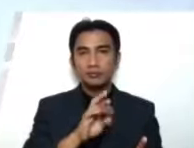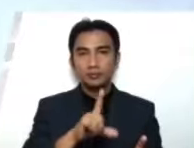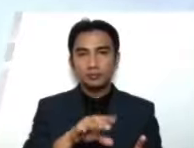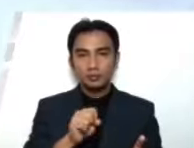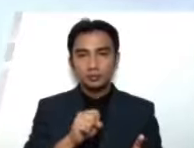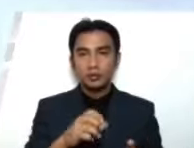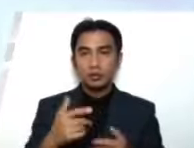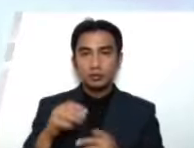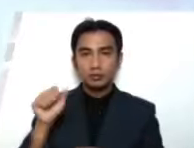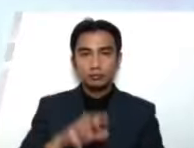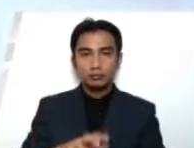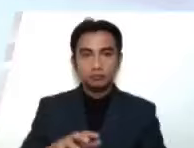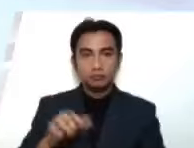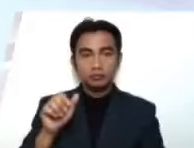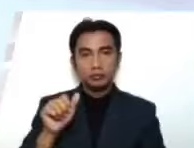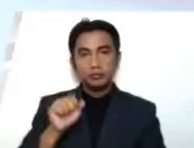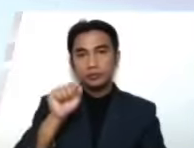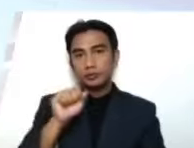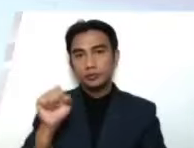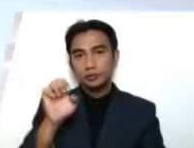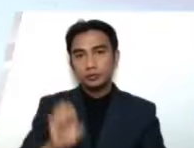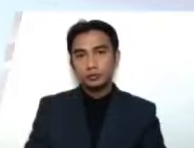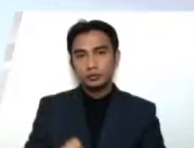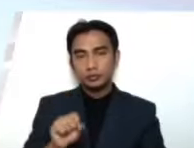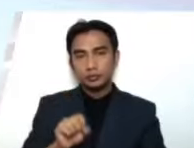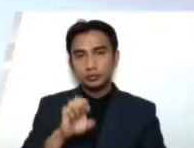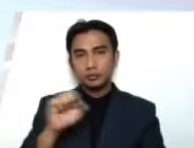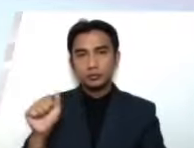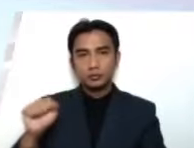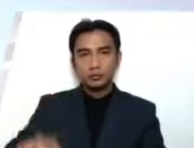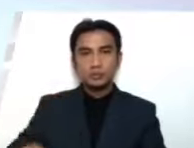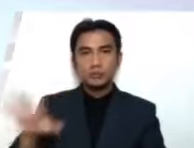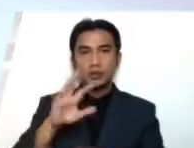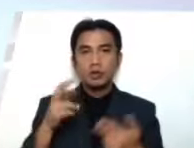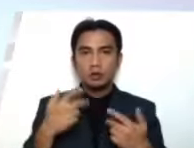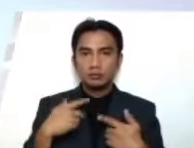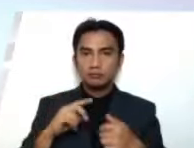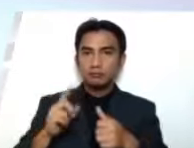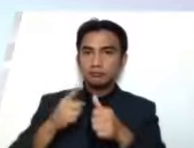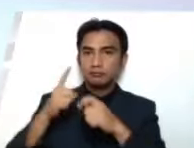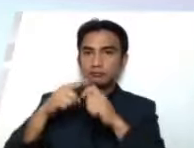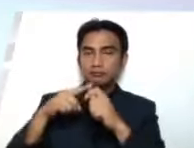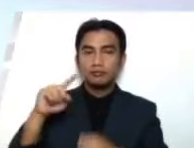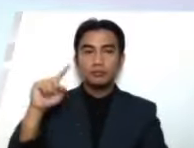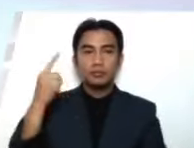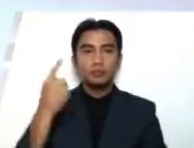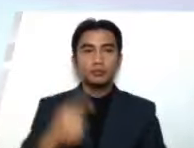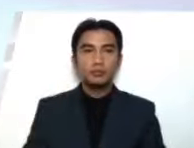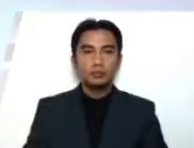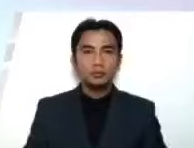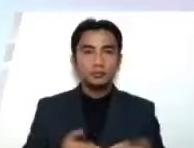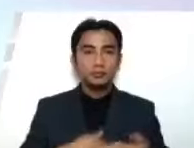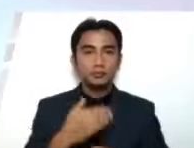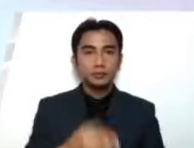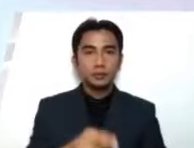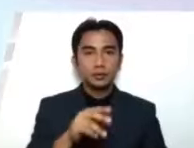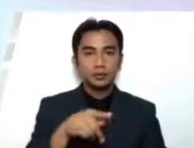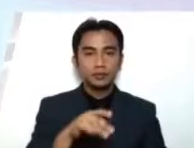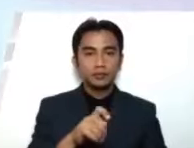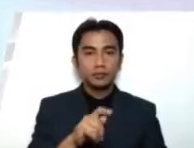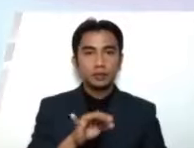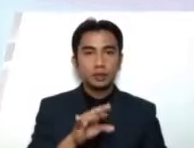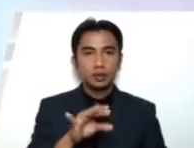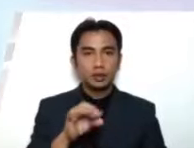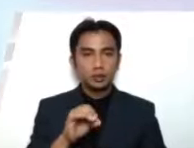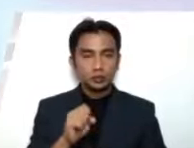pagdating sa 2024 Paris Olympics medal tally ang bronze medalist namang si nesty peto sasalubungin din